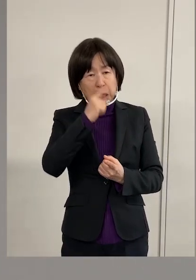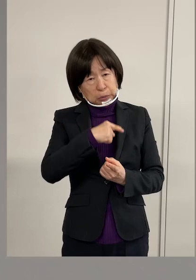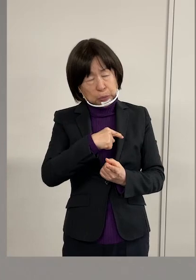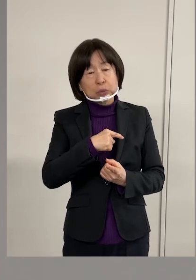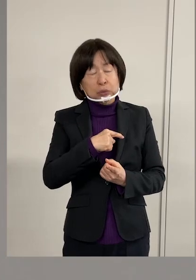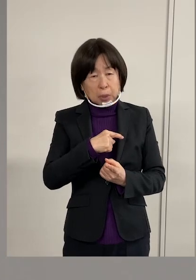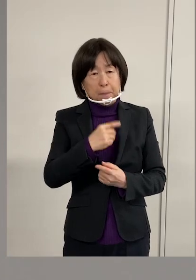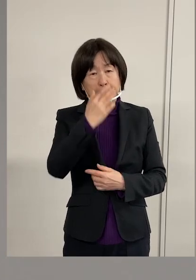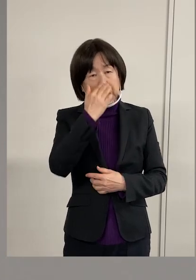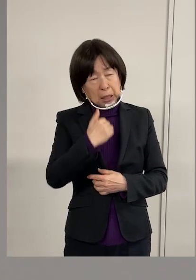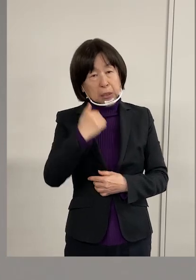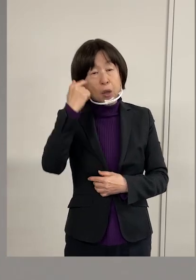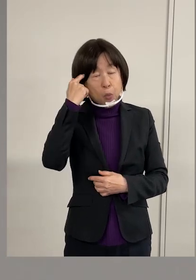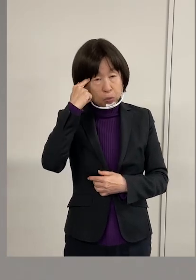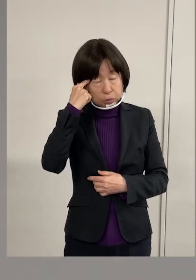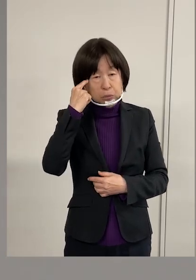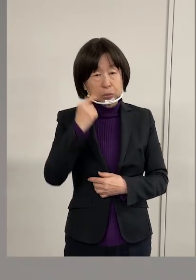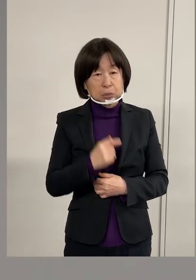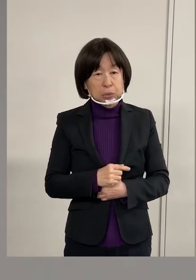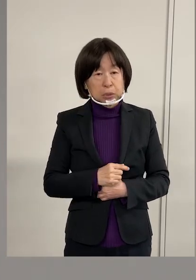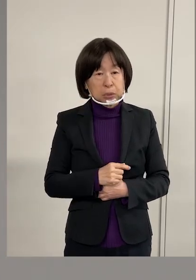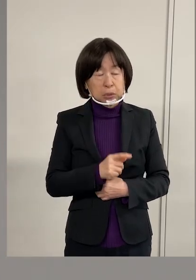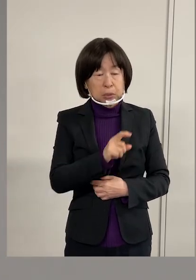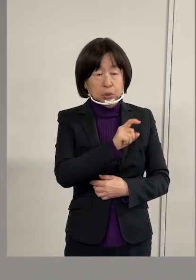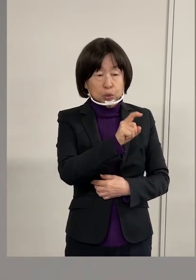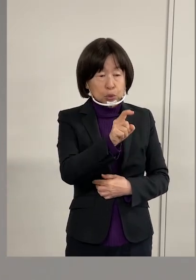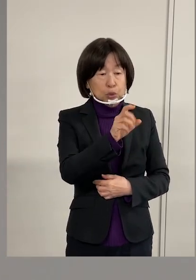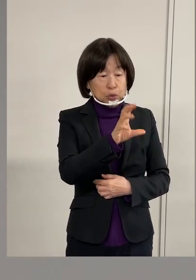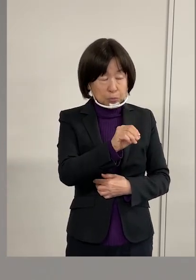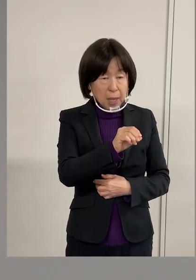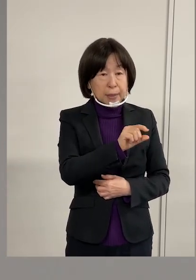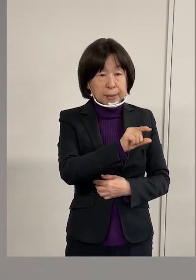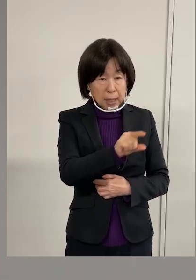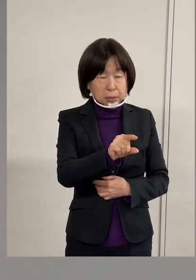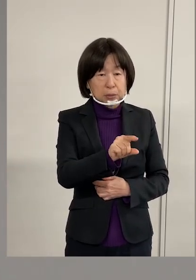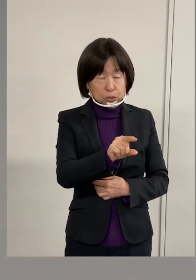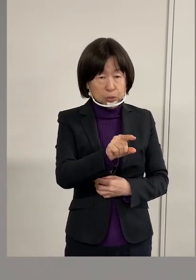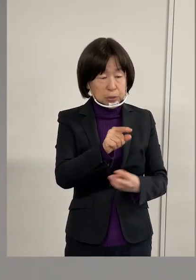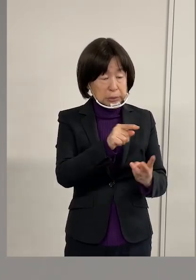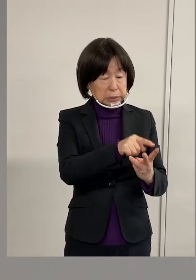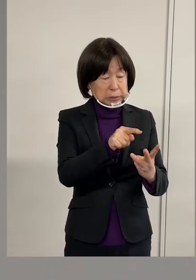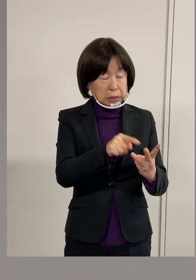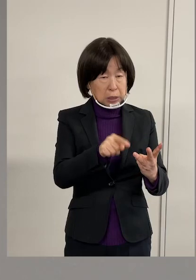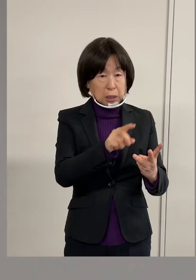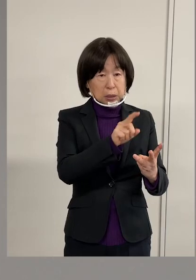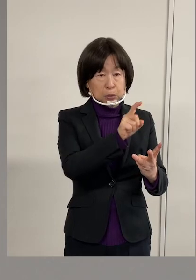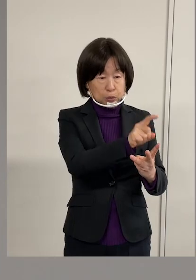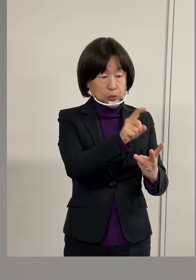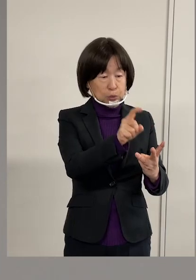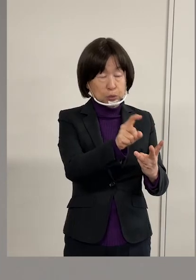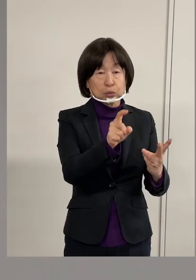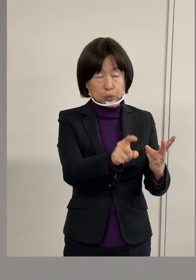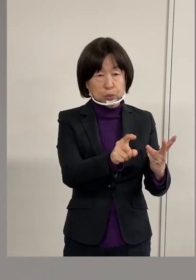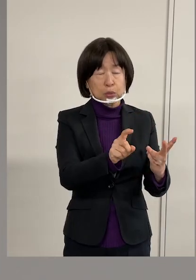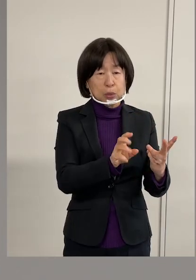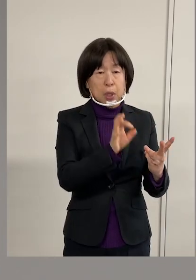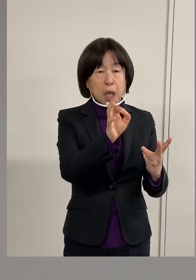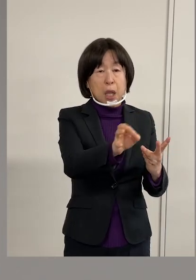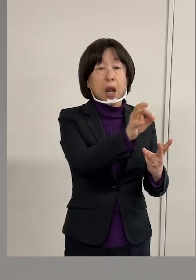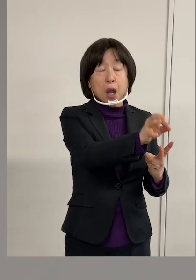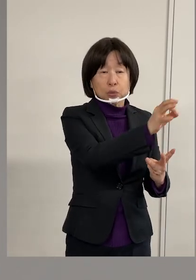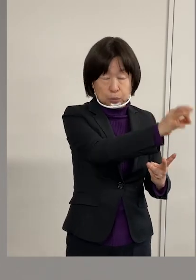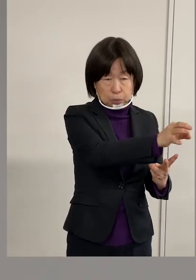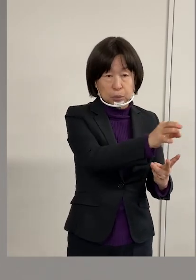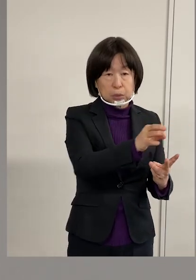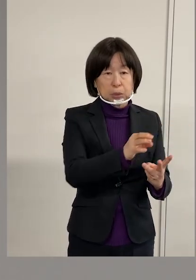ぞれ10万円ずつ3回分30万円を支払うという判決なので、まあ、詳細につきましては、ちょっと判決文を詳細に読み込